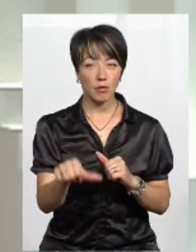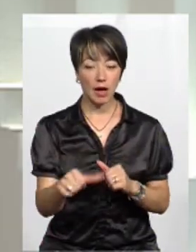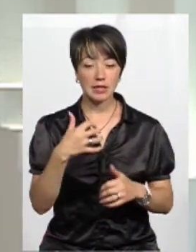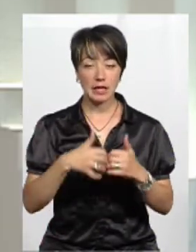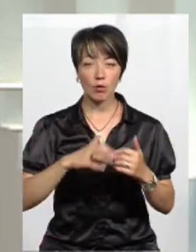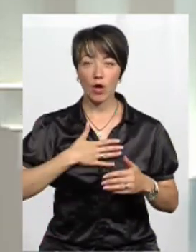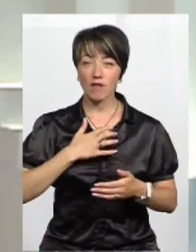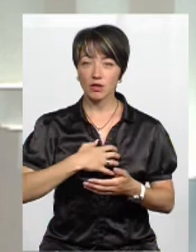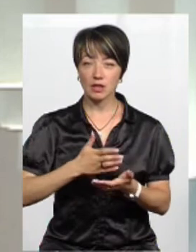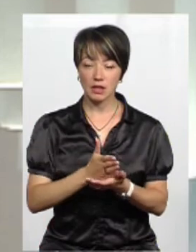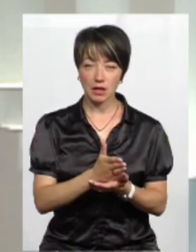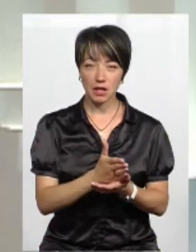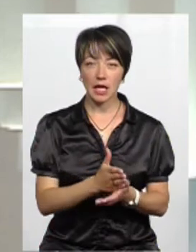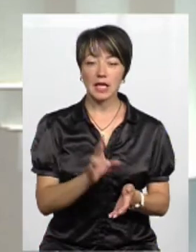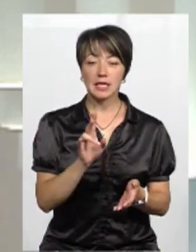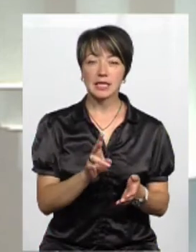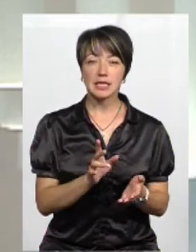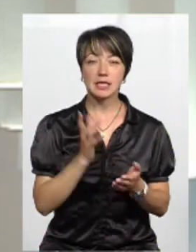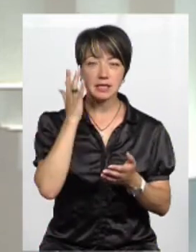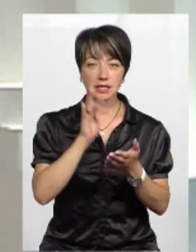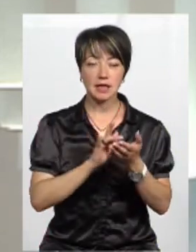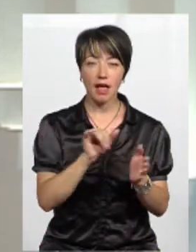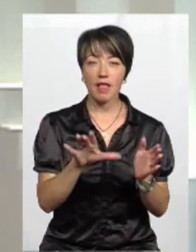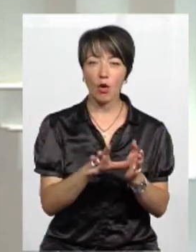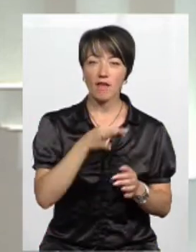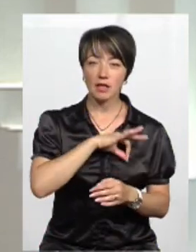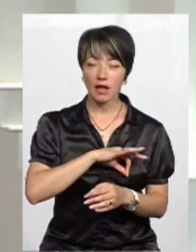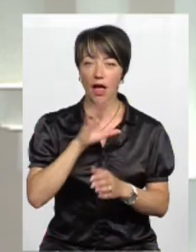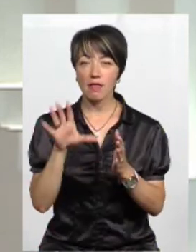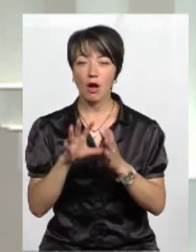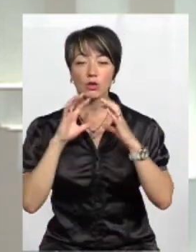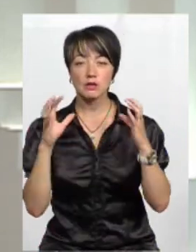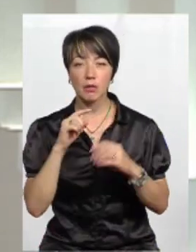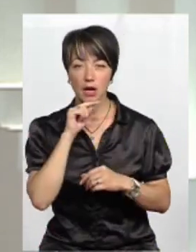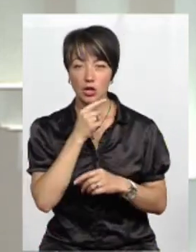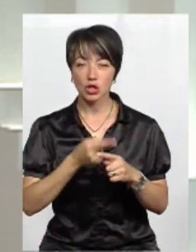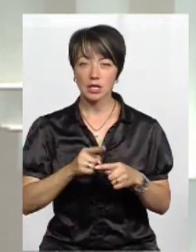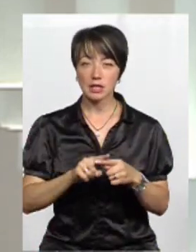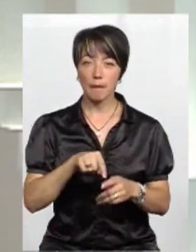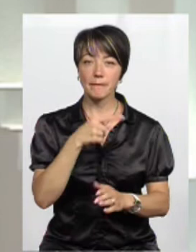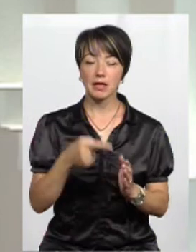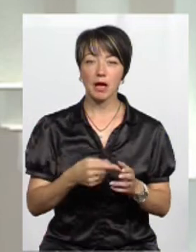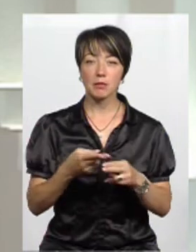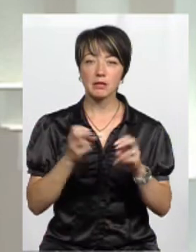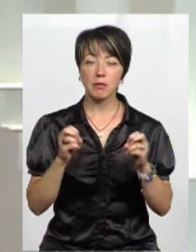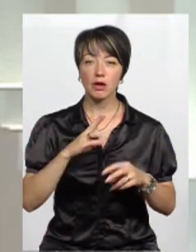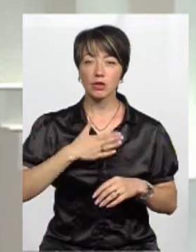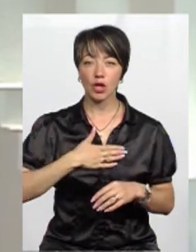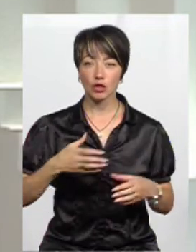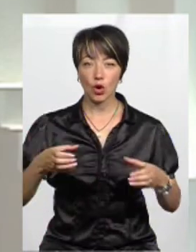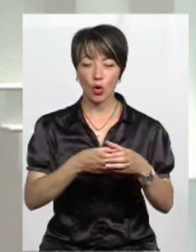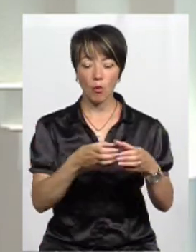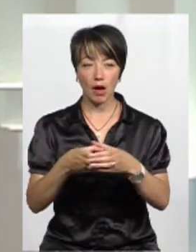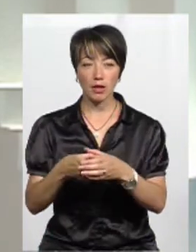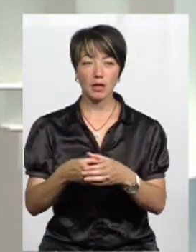серед моїх пріоритетів є цілі сталого розвитку, це є енергоефективність, енергозбереження, це є питання безпеки в наших